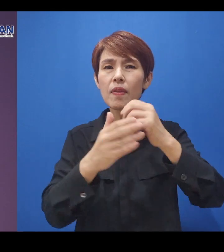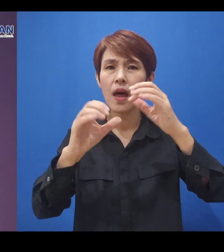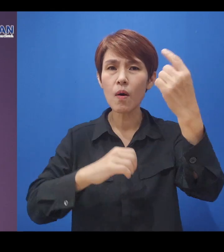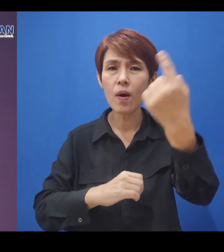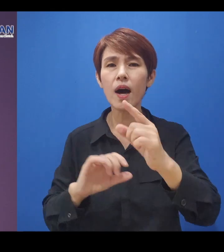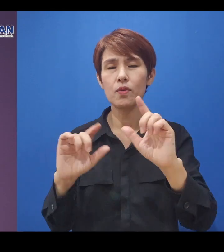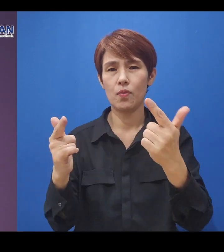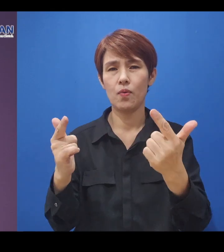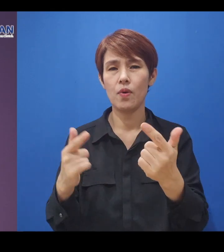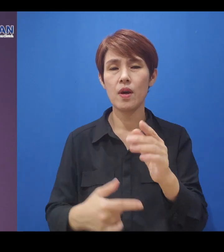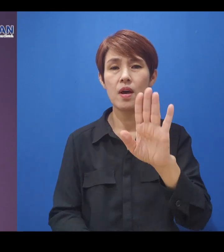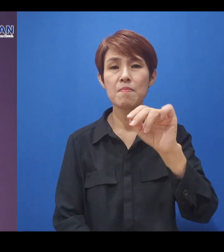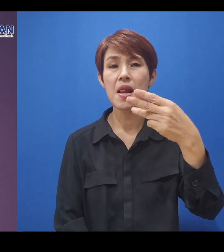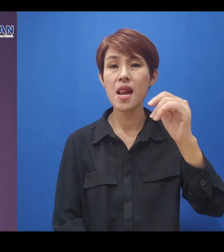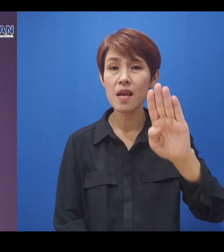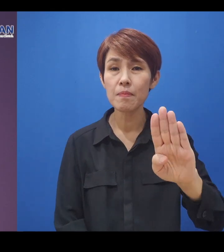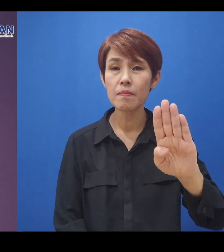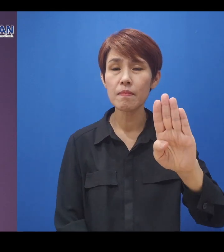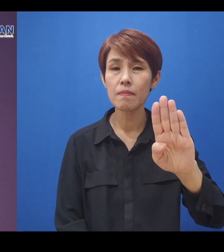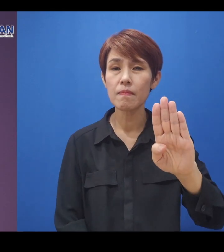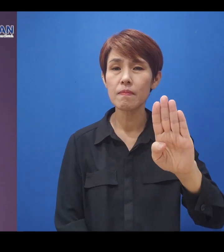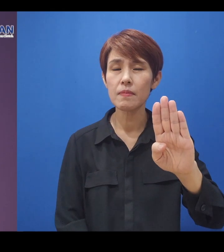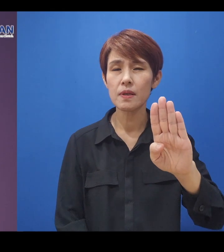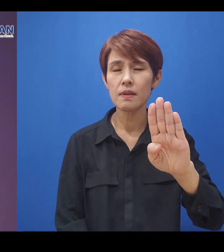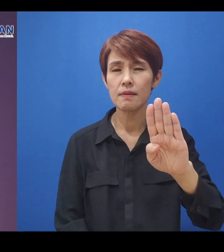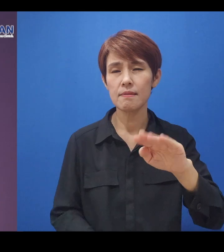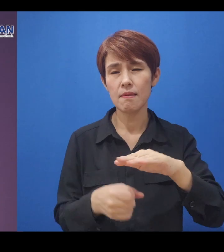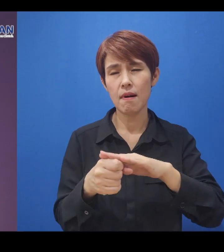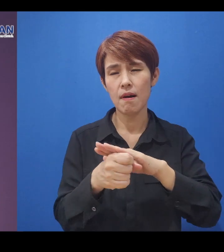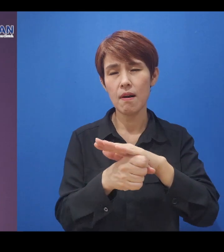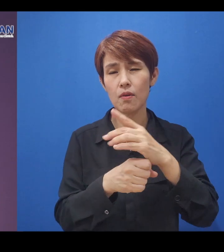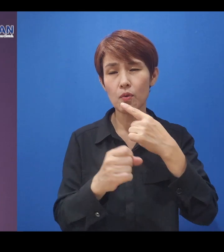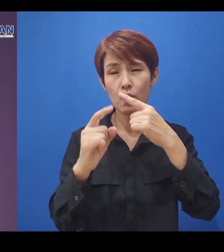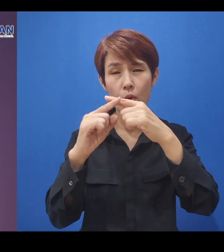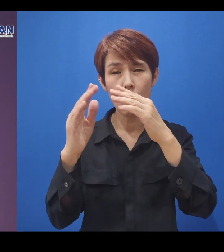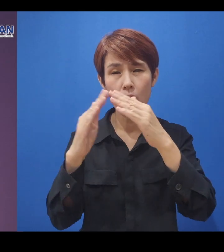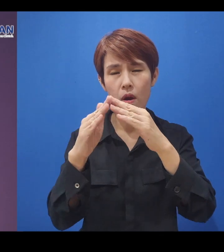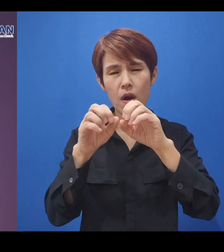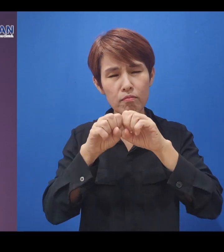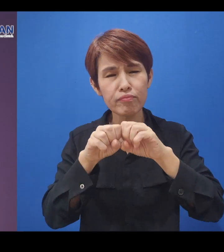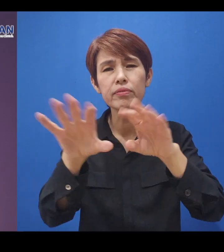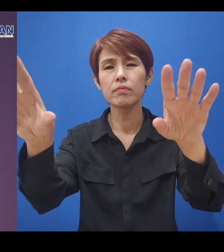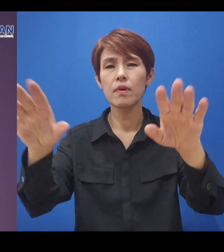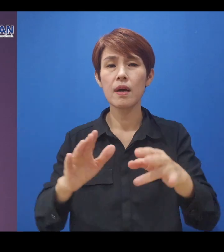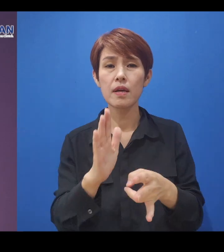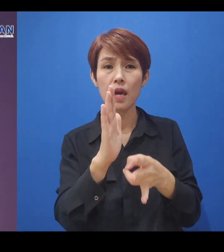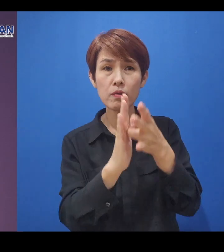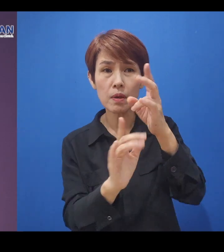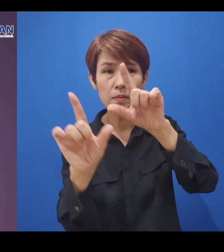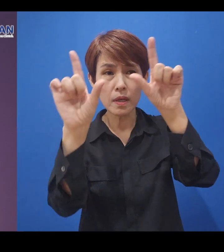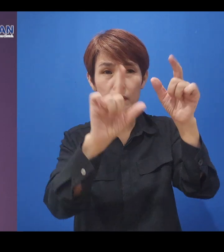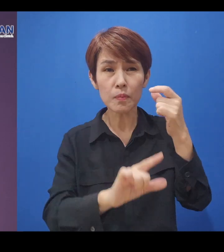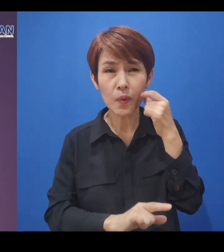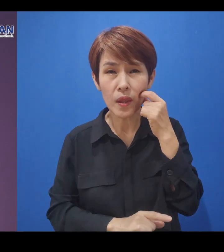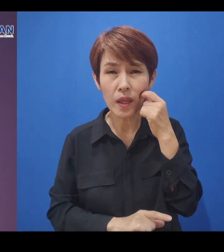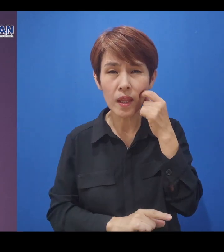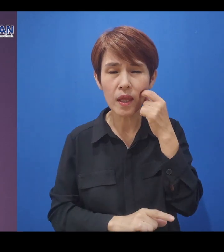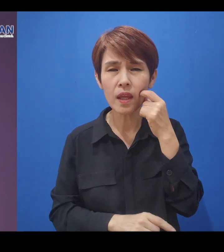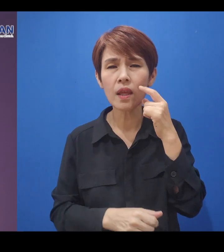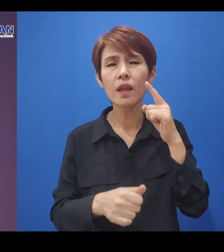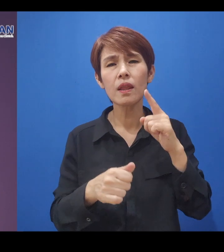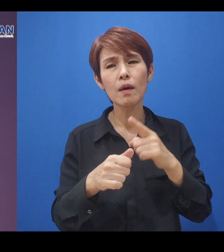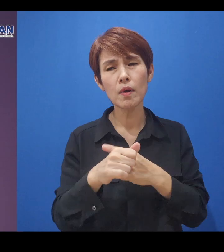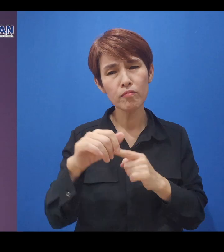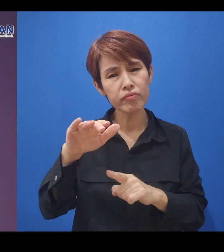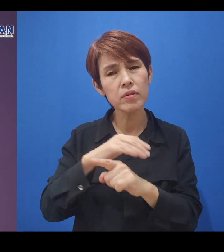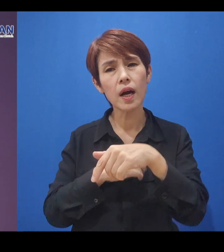빌립이 사랑하던 교회는 다 깨졌잖아요. 더 이상 예루살렘에 살 수 없어 나왔잖아요. 그런 사람이